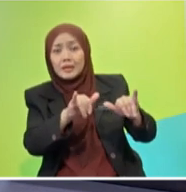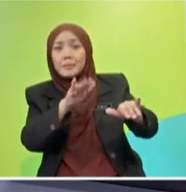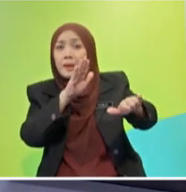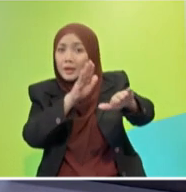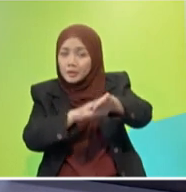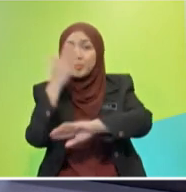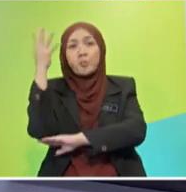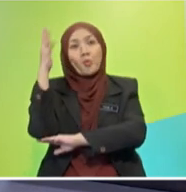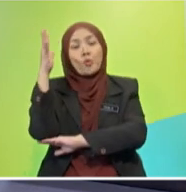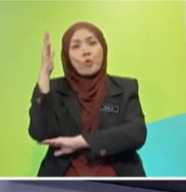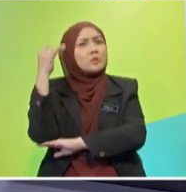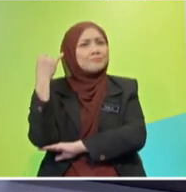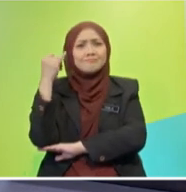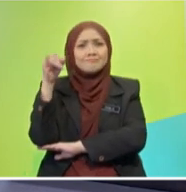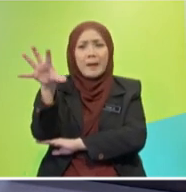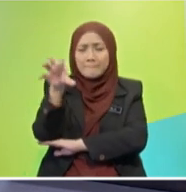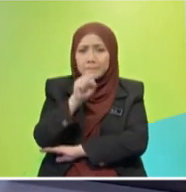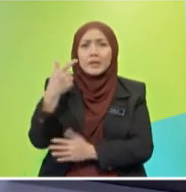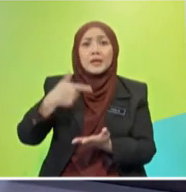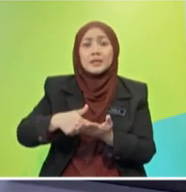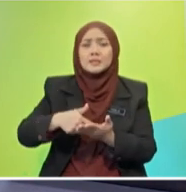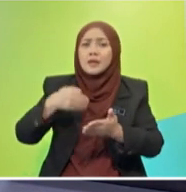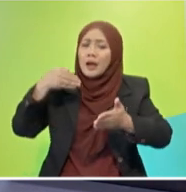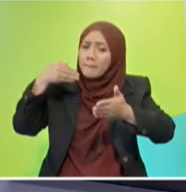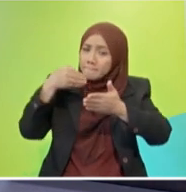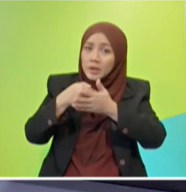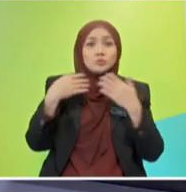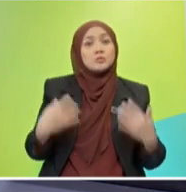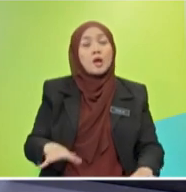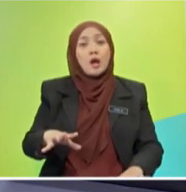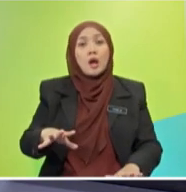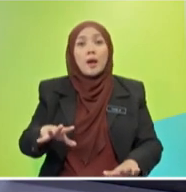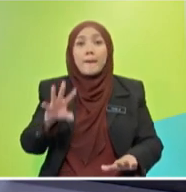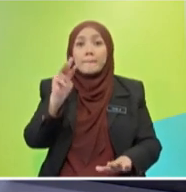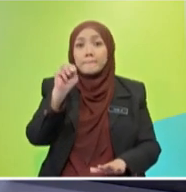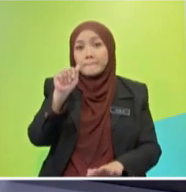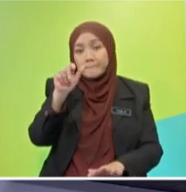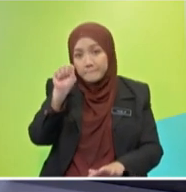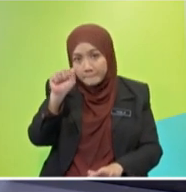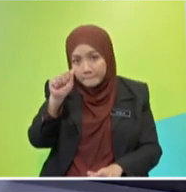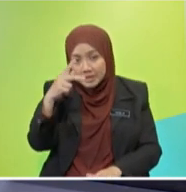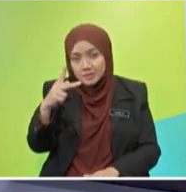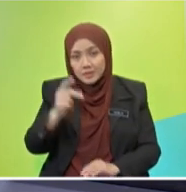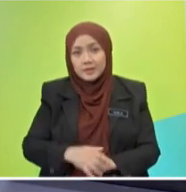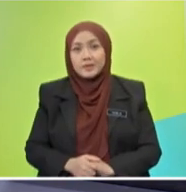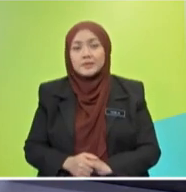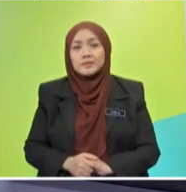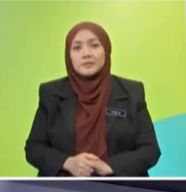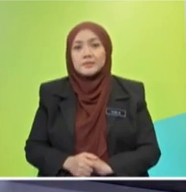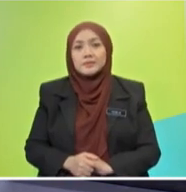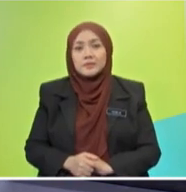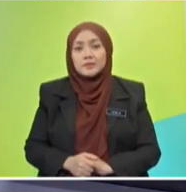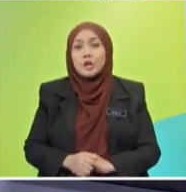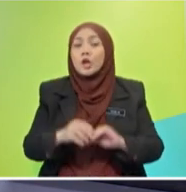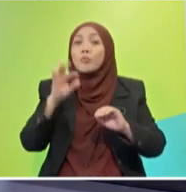bete ya tak boleh tua ini buah Bukan sumitri maksudnya ini maksudnya buah yang hanya boleh